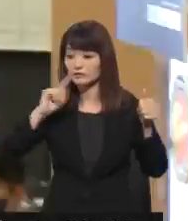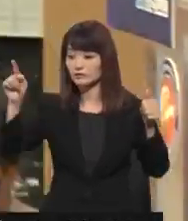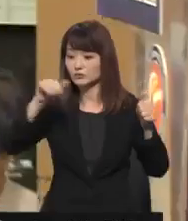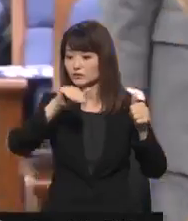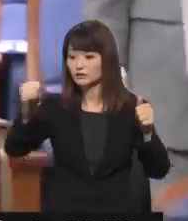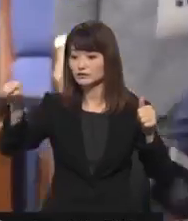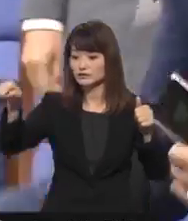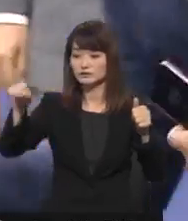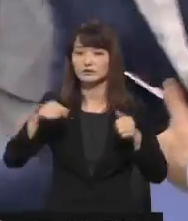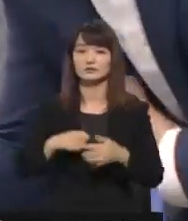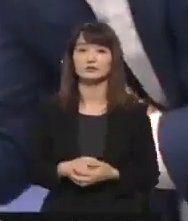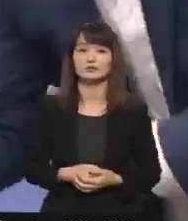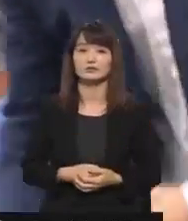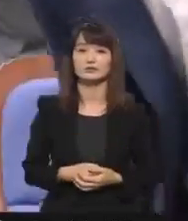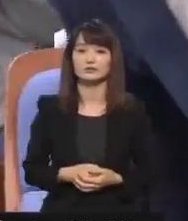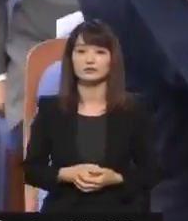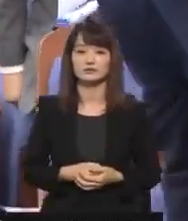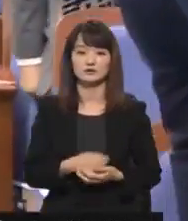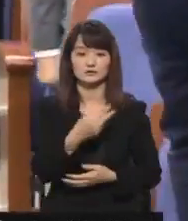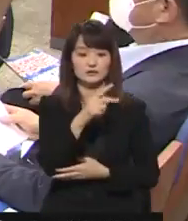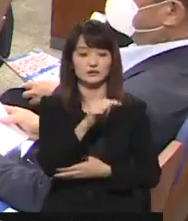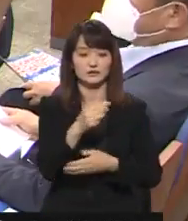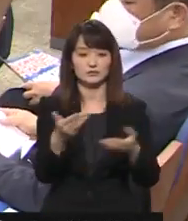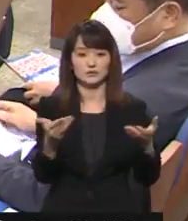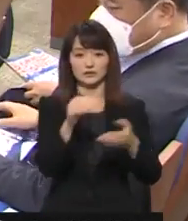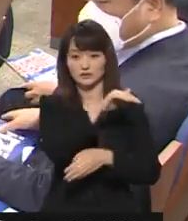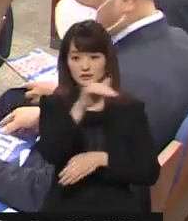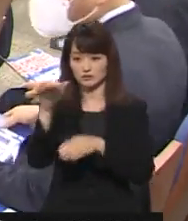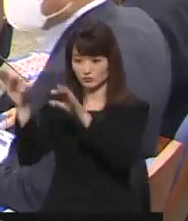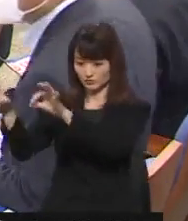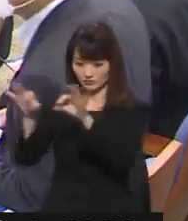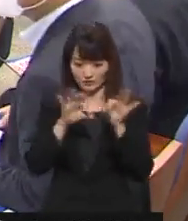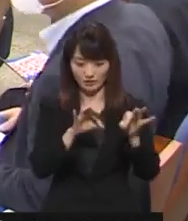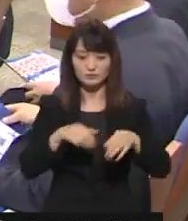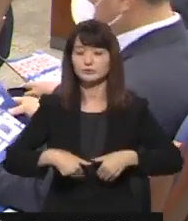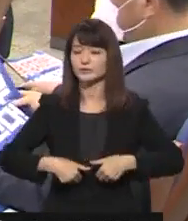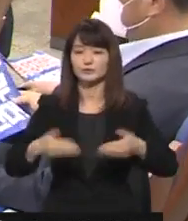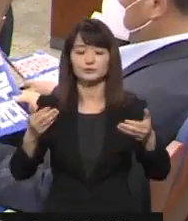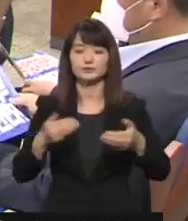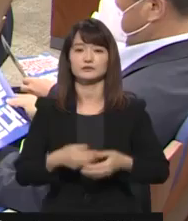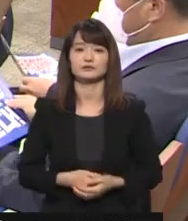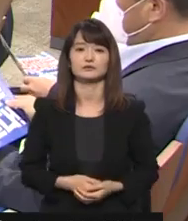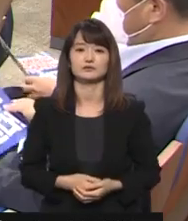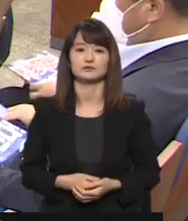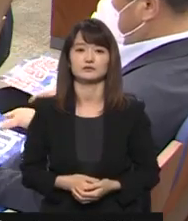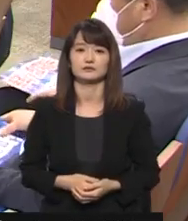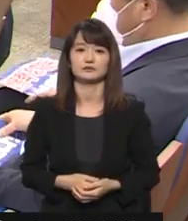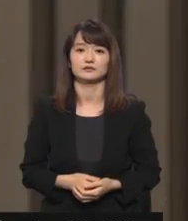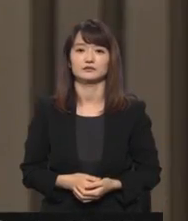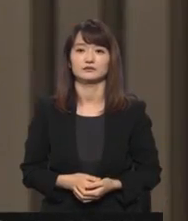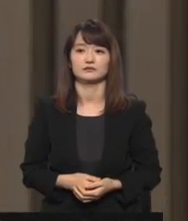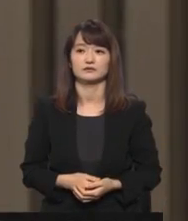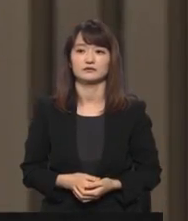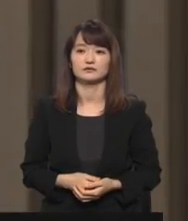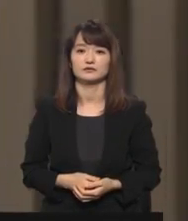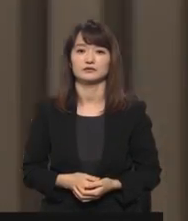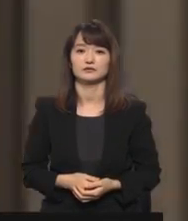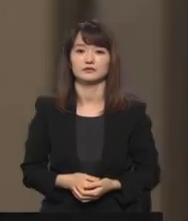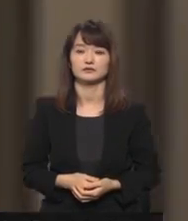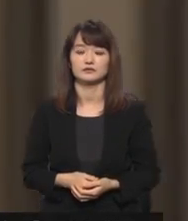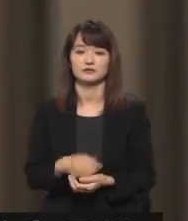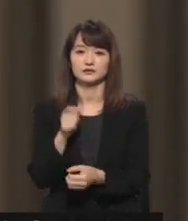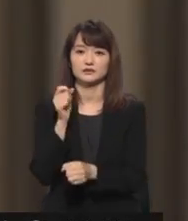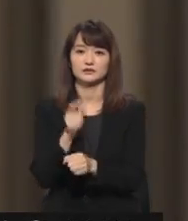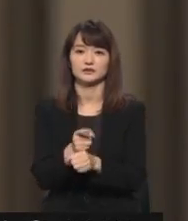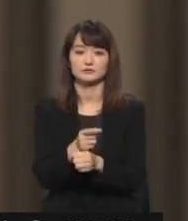우리가 검찰의 기소를 박모 정주의 기준을 삼을 필요가 없습니다 그러니 헌 이기 때문에 저희가 굳이 불필요한 또 이미